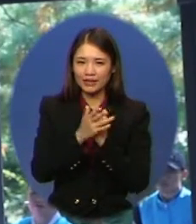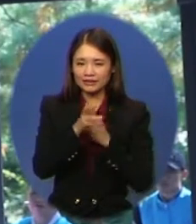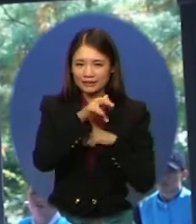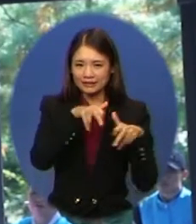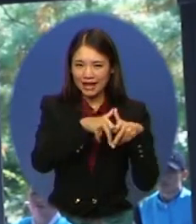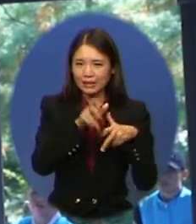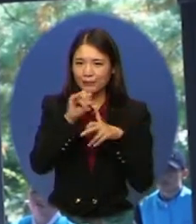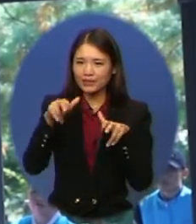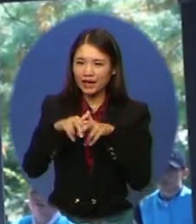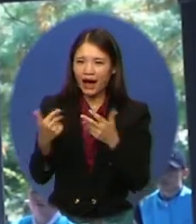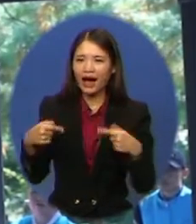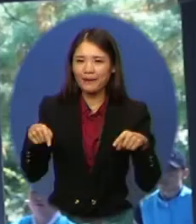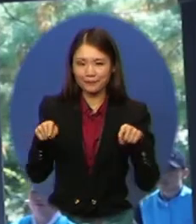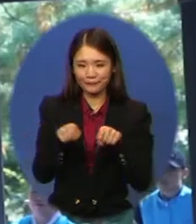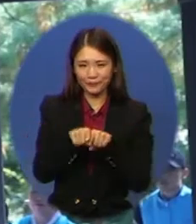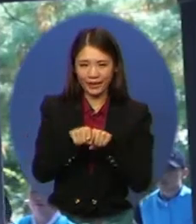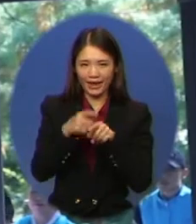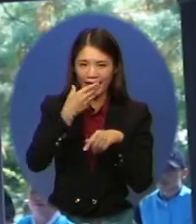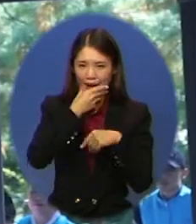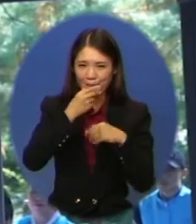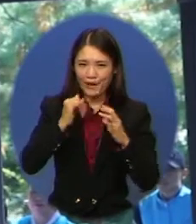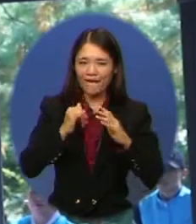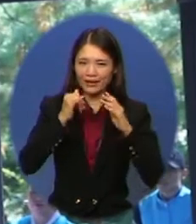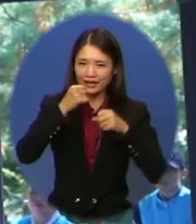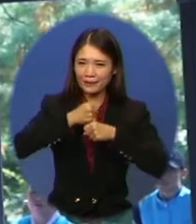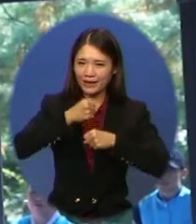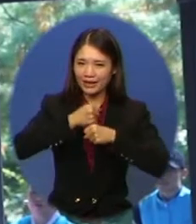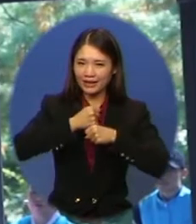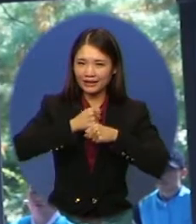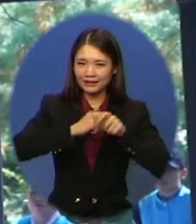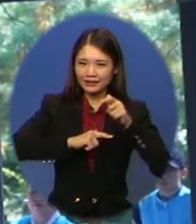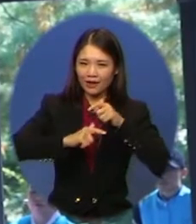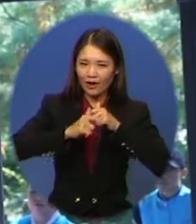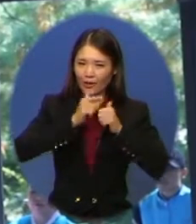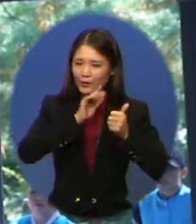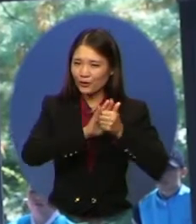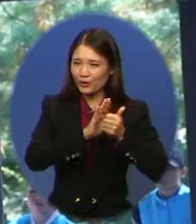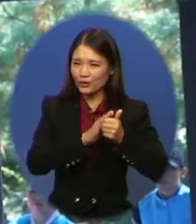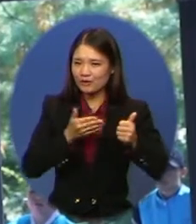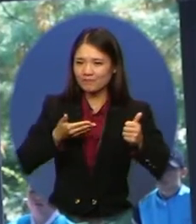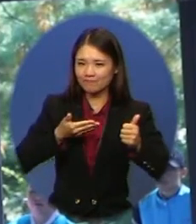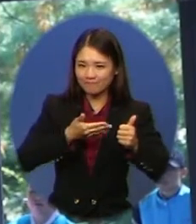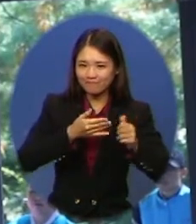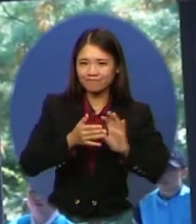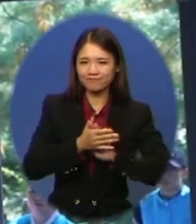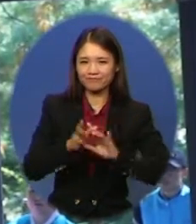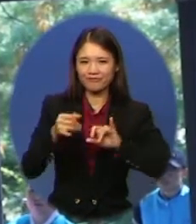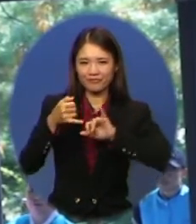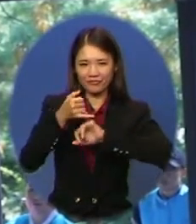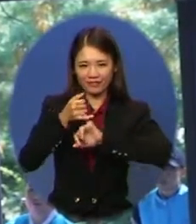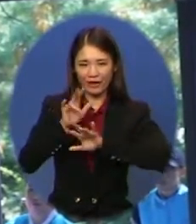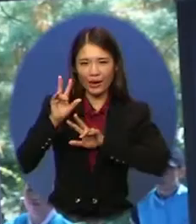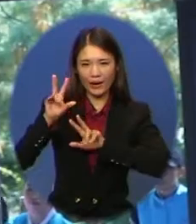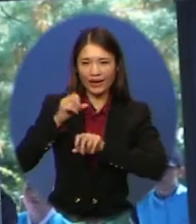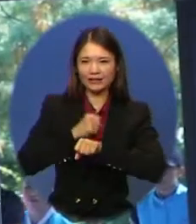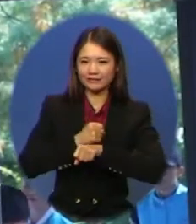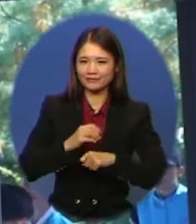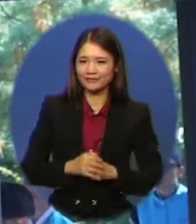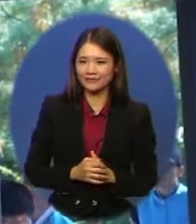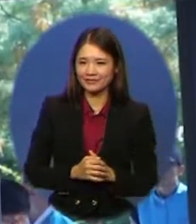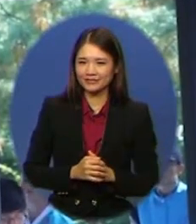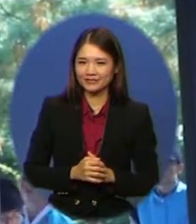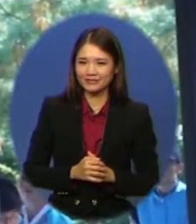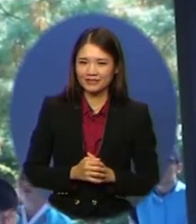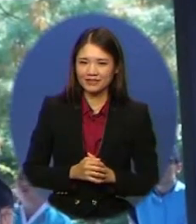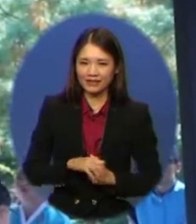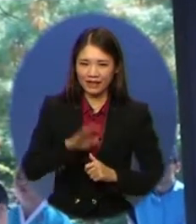더불어 행복하게 사는 세상을 만드는 데 미력한 힘이나마 진력을 다할 것을 이 자리를 빌어 다짐합니다.